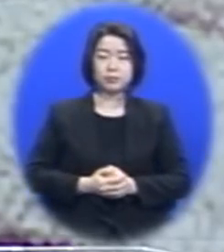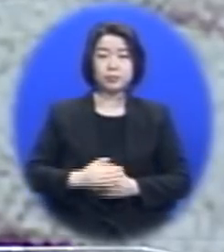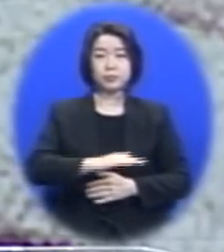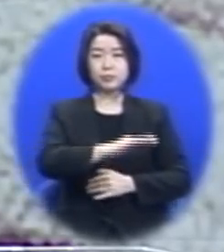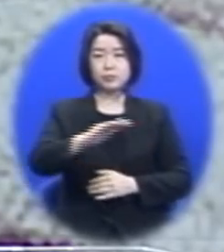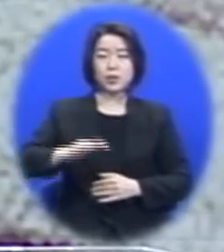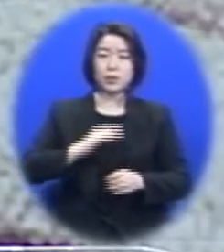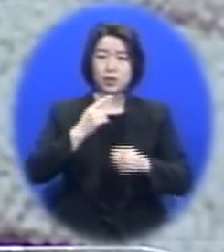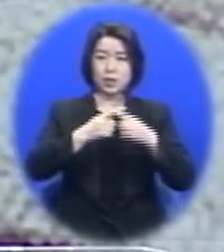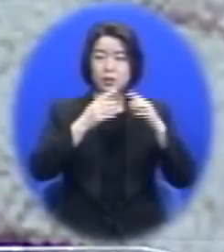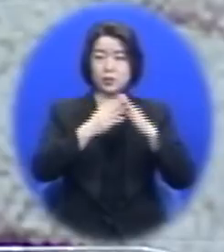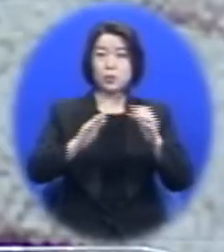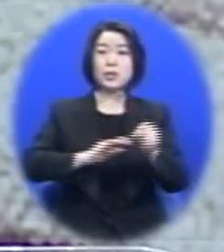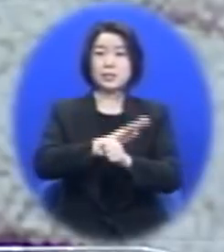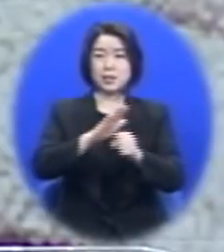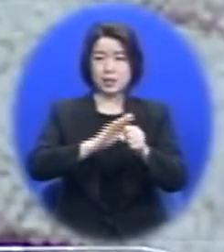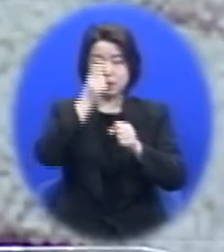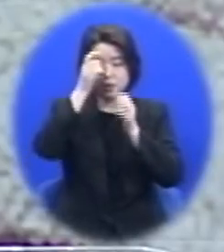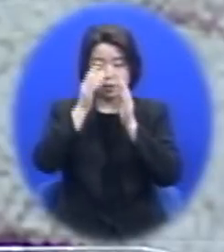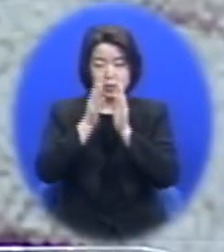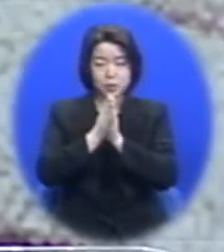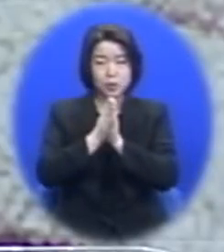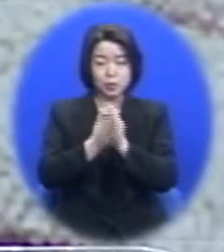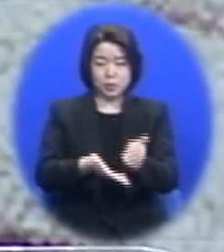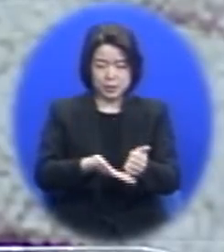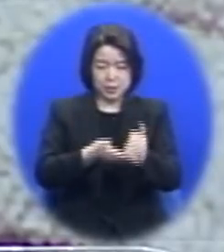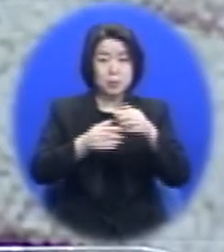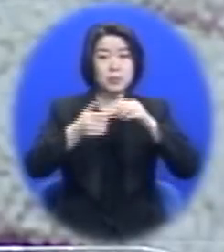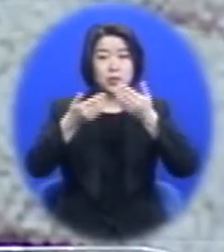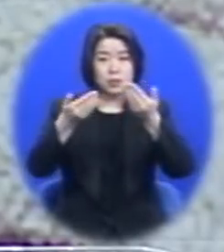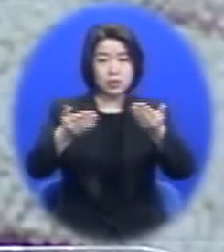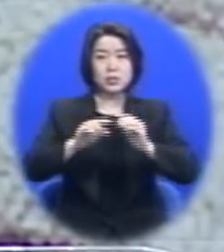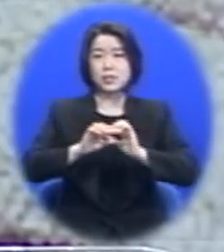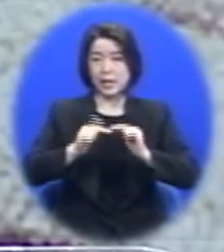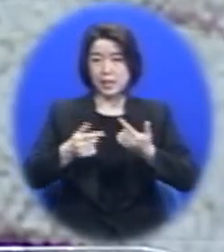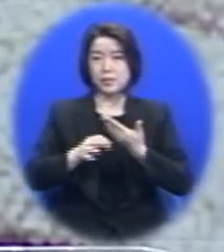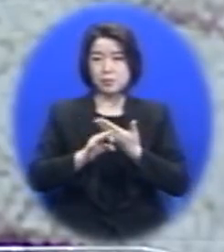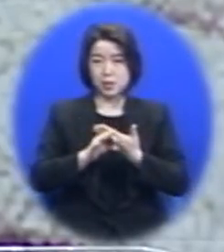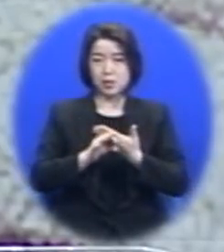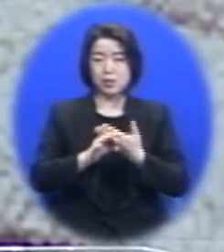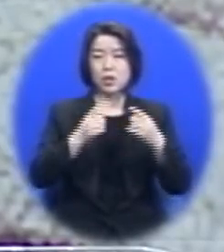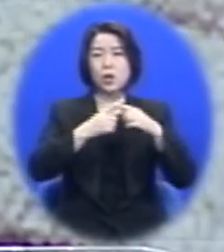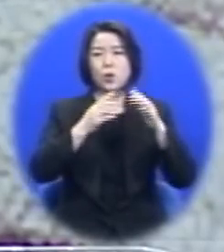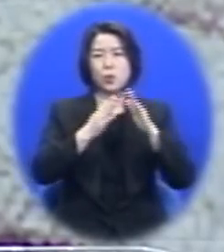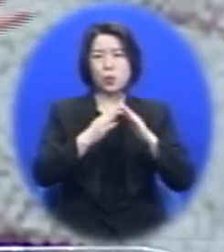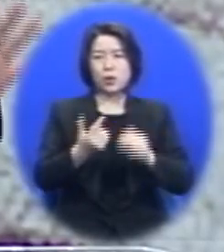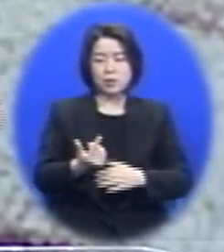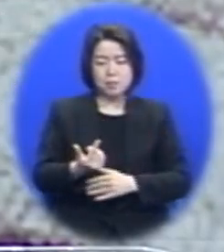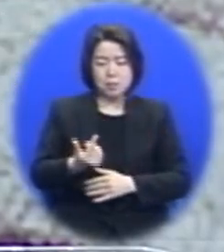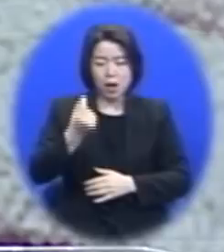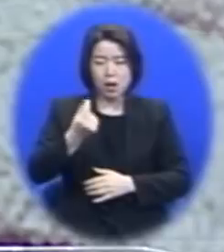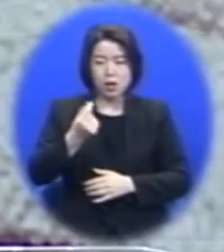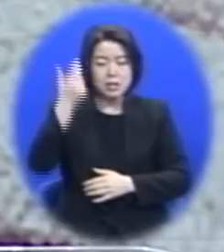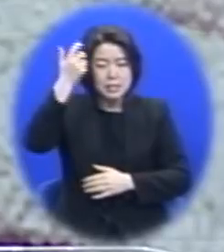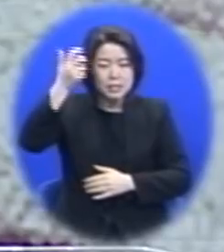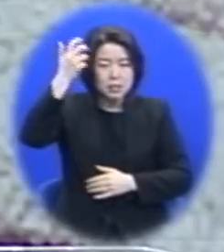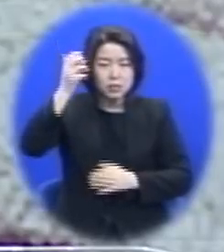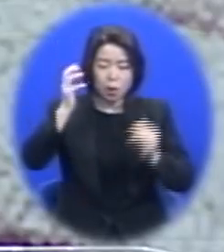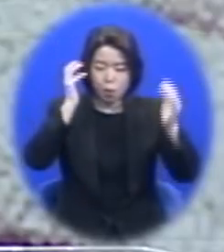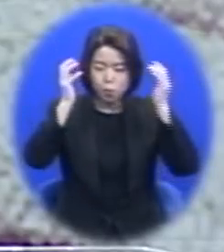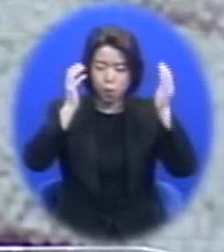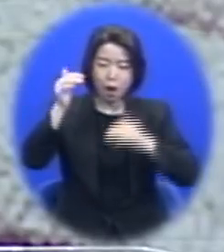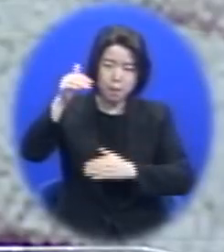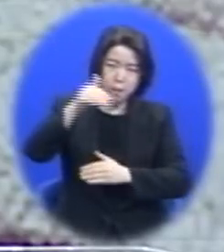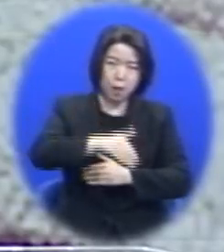우리가 교회를 사랑하며 기도하고 섬기지 않으면 그러면 교회는 금방 영적인 혼란에 빠집니다